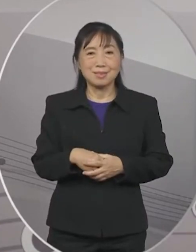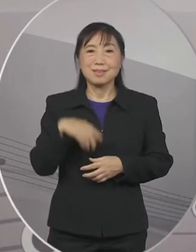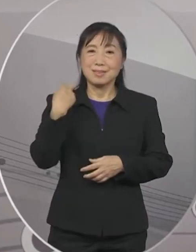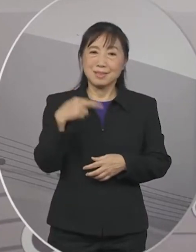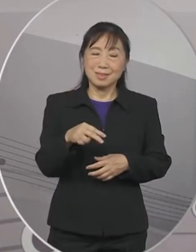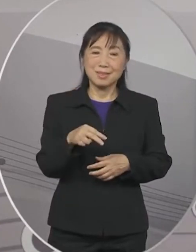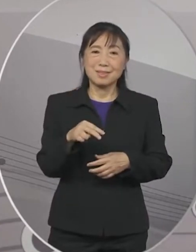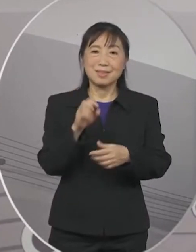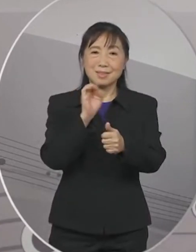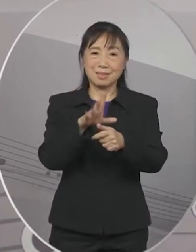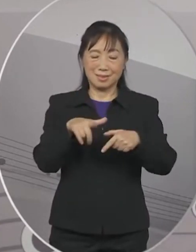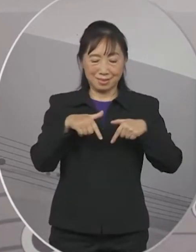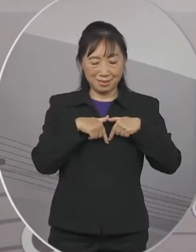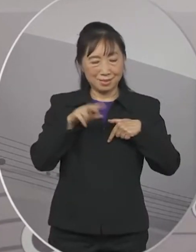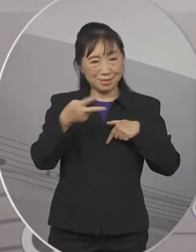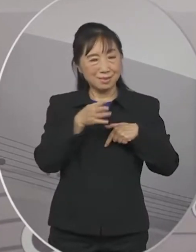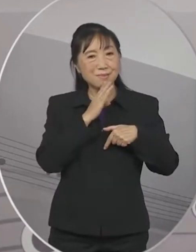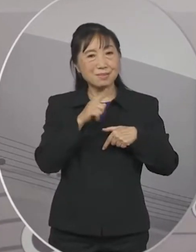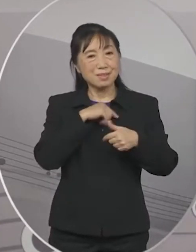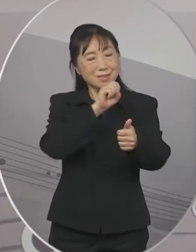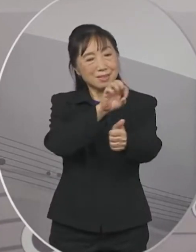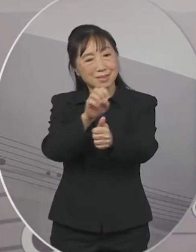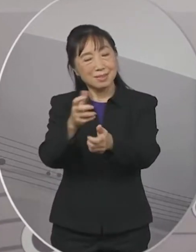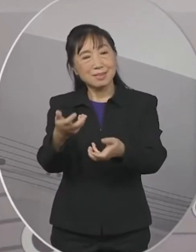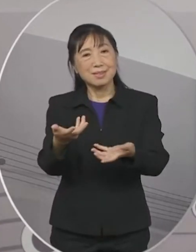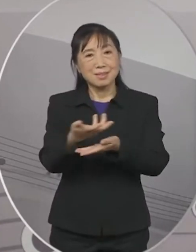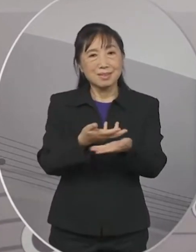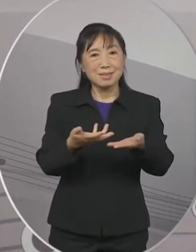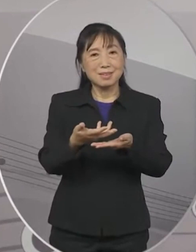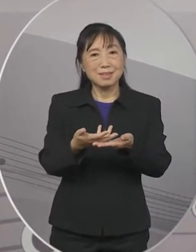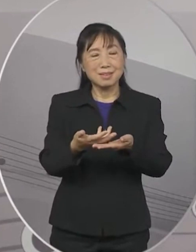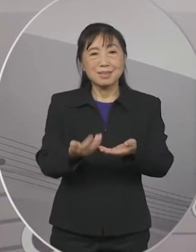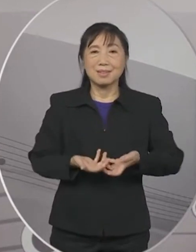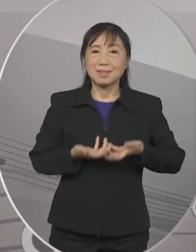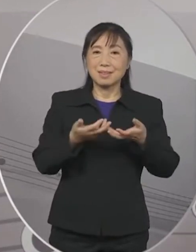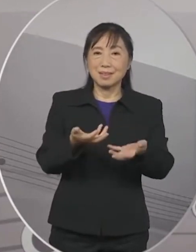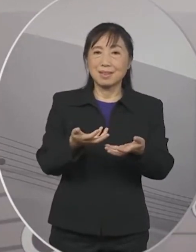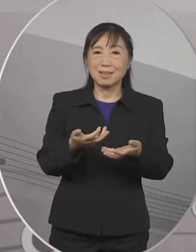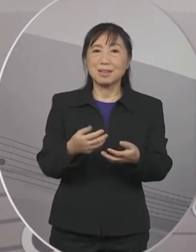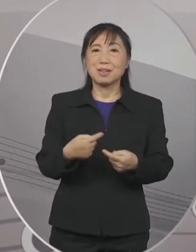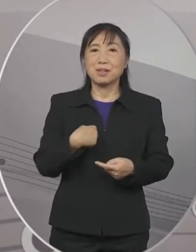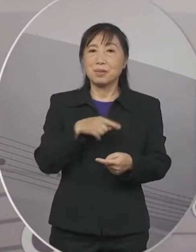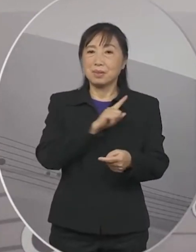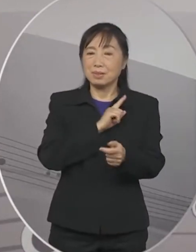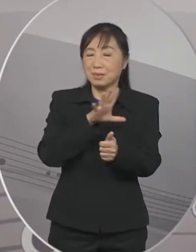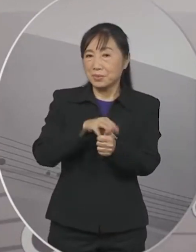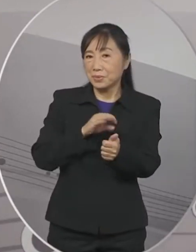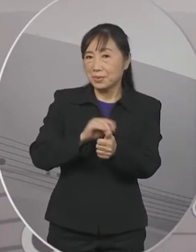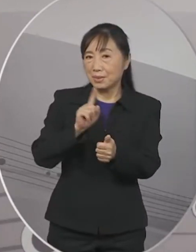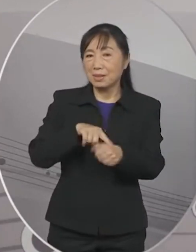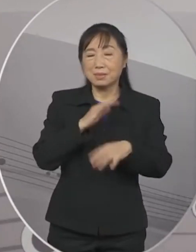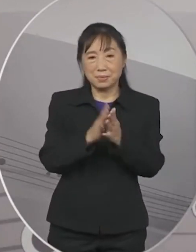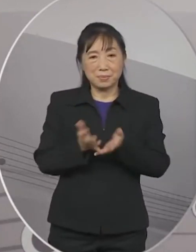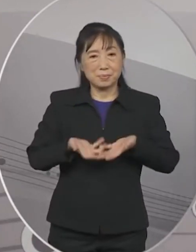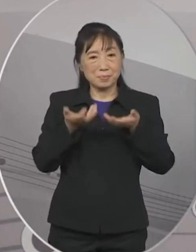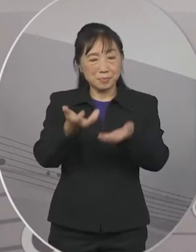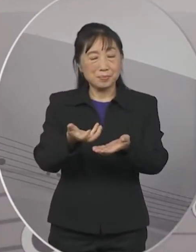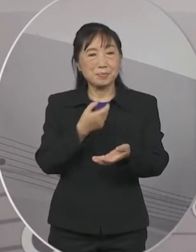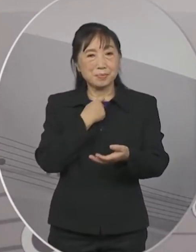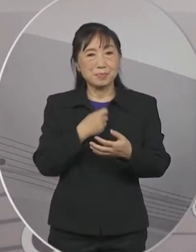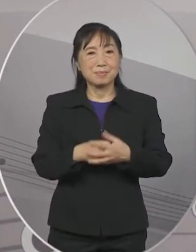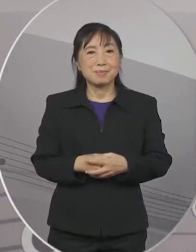分享你的心得，然后跟大家贡献你所学所能，我认为这个就是一